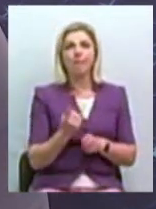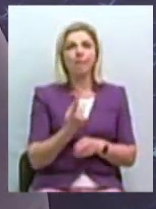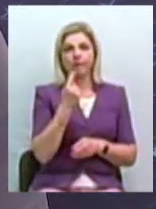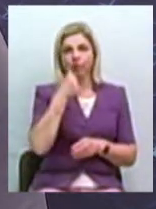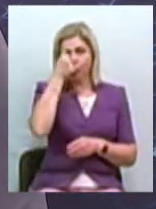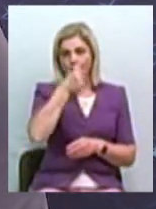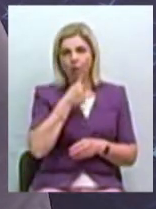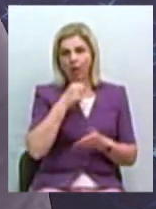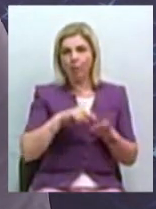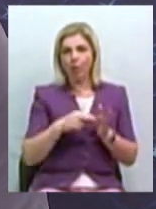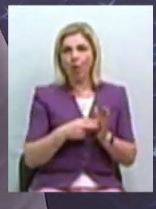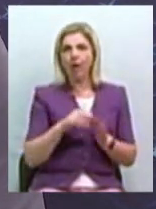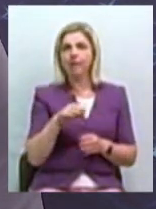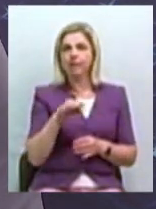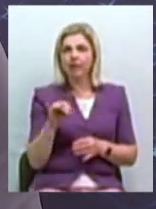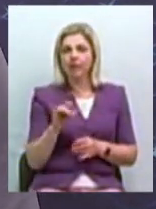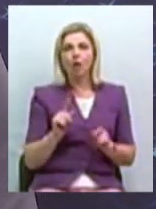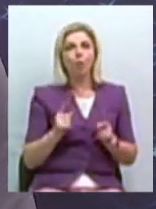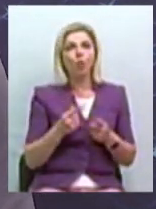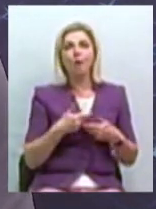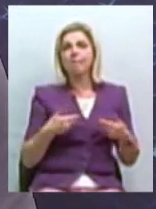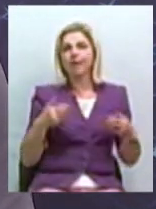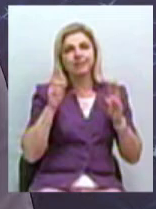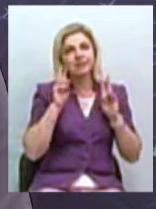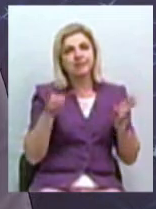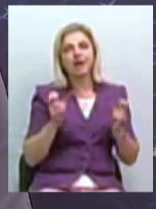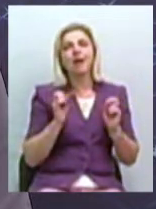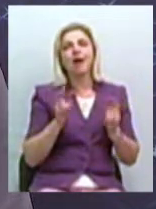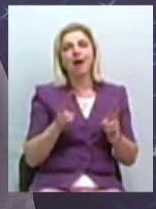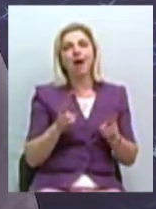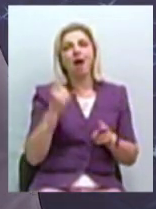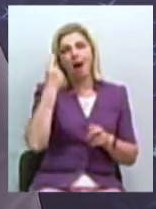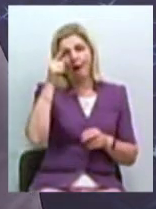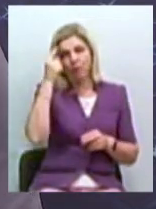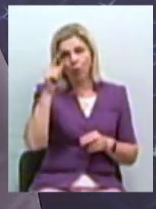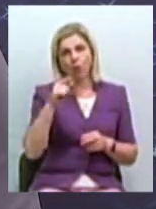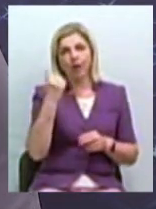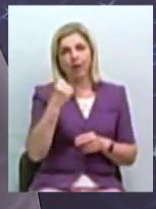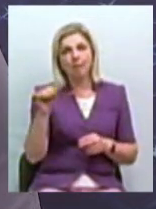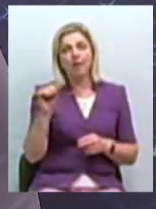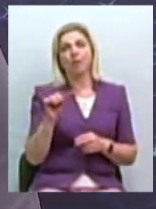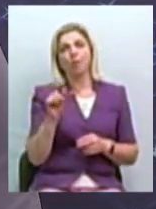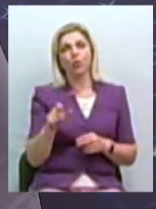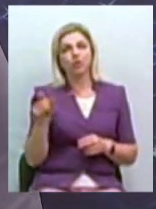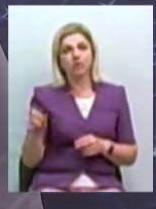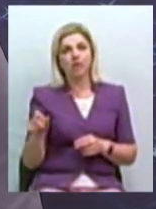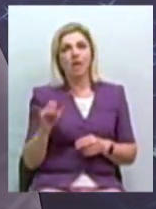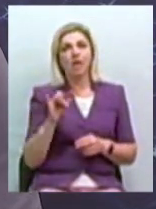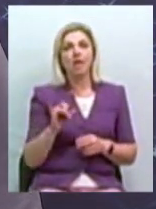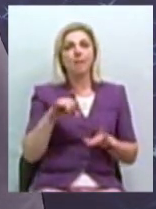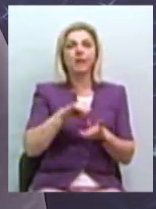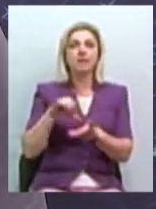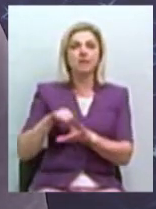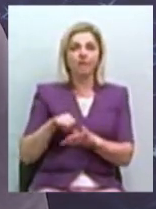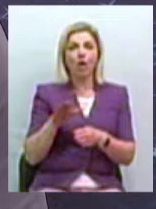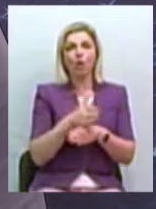було проєкти, тому що ні ми не знали, як автори-переможці, по суті, і представники